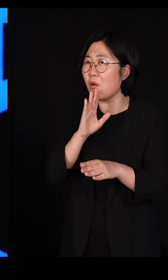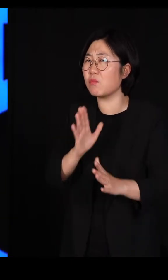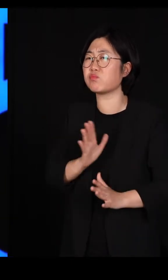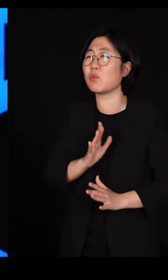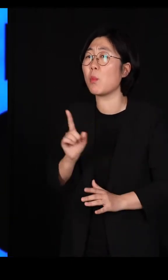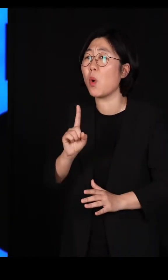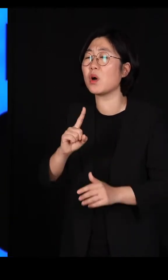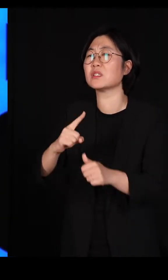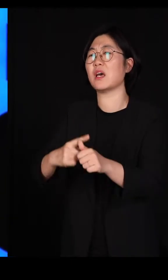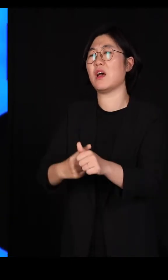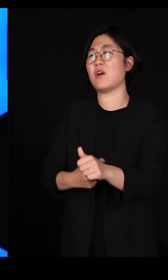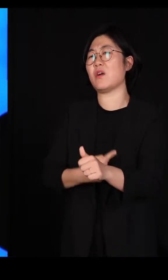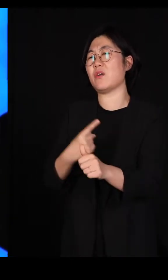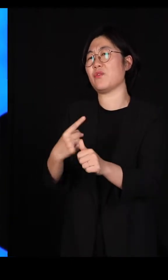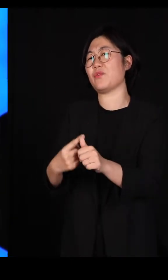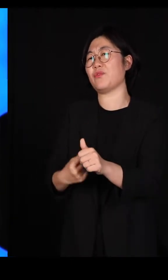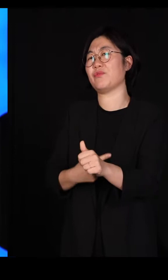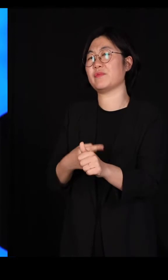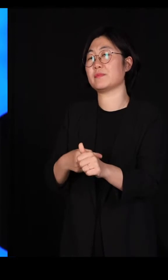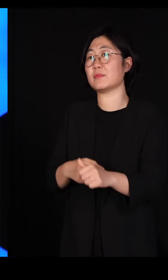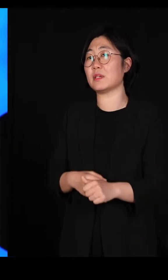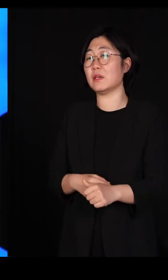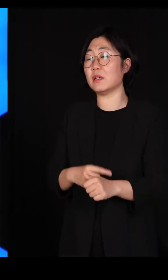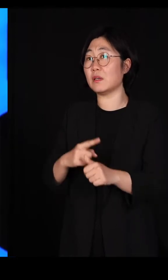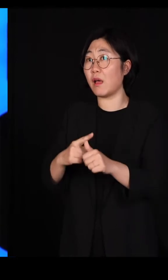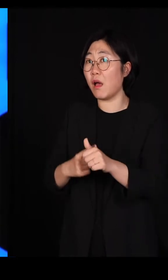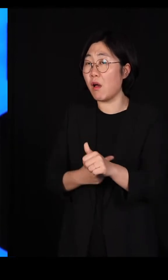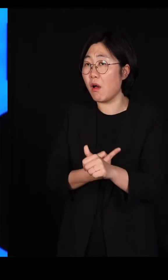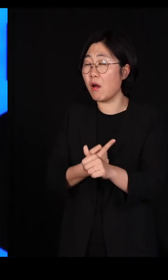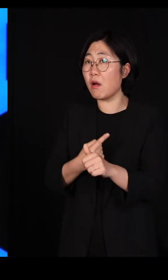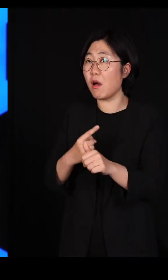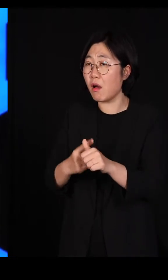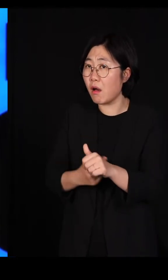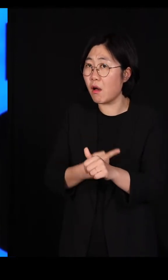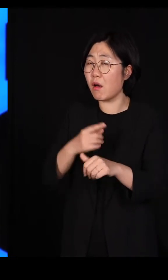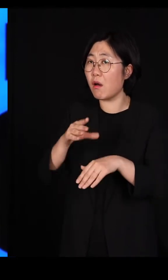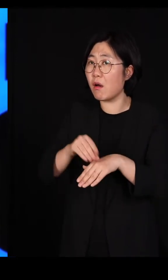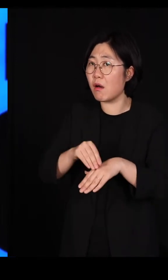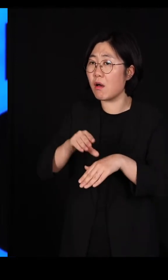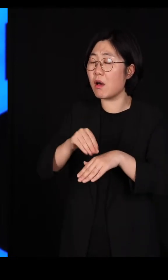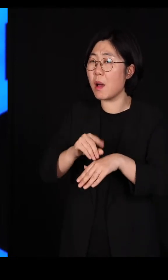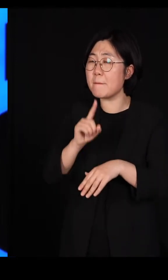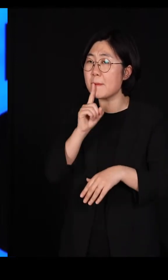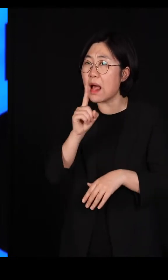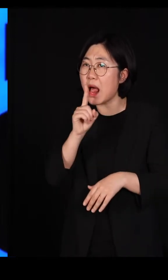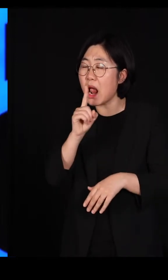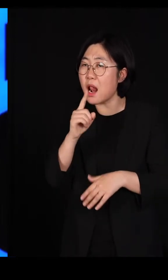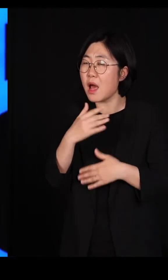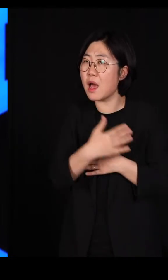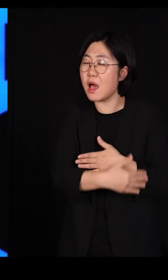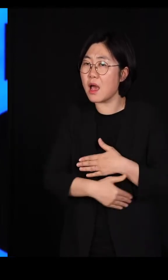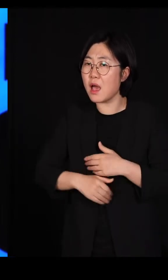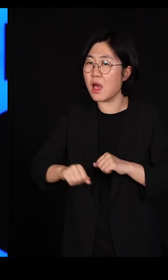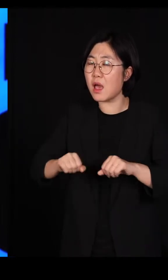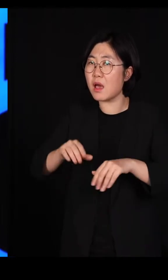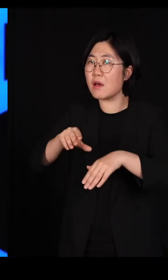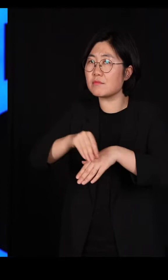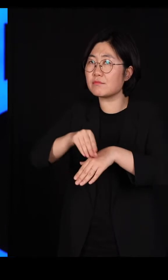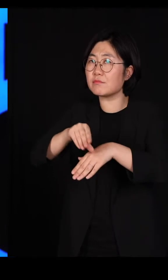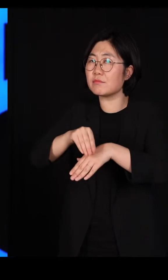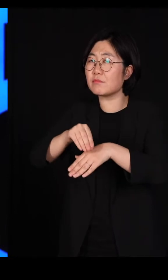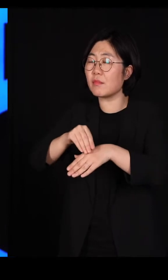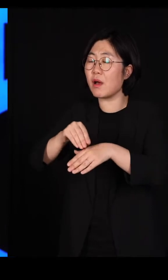그 자연스러움이에요. 자연스러움. 문화화된 거. 그래서 나의 말 속에, 나의 몸 속에 다 체화된